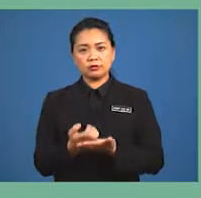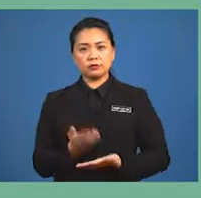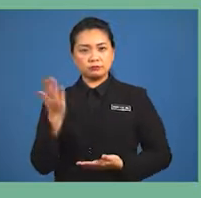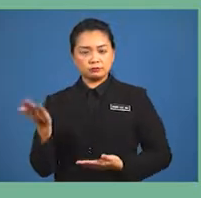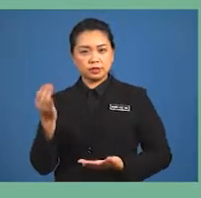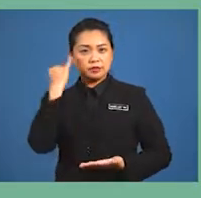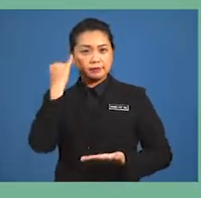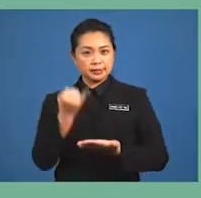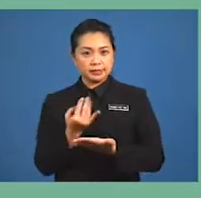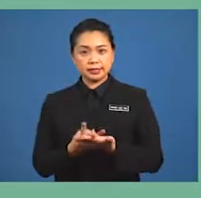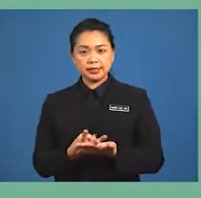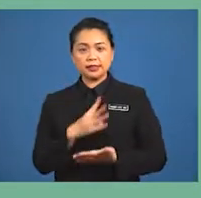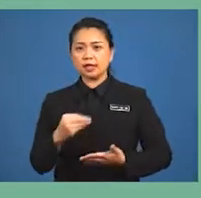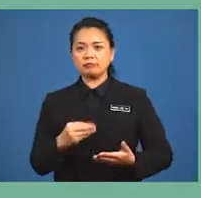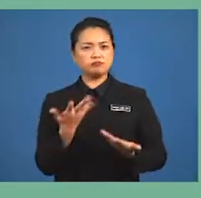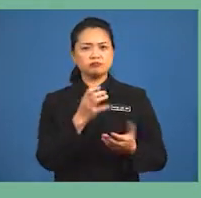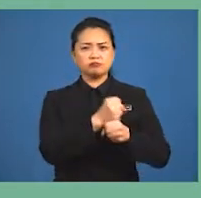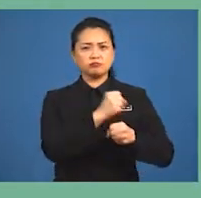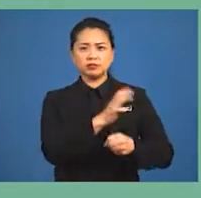inflasi dan pengangguran.